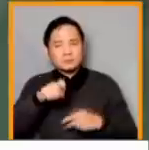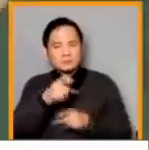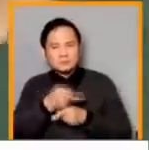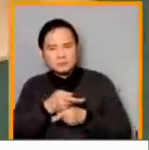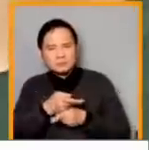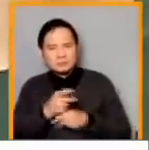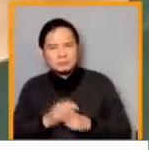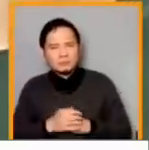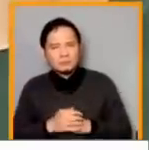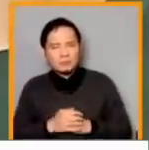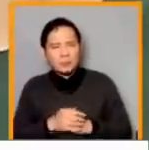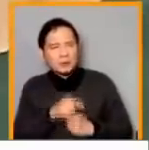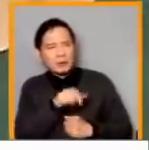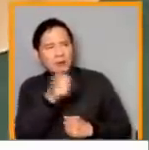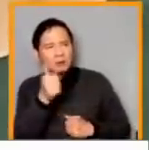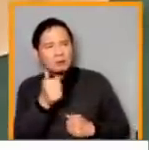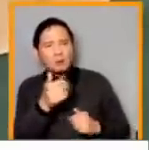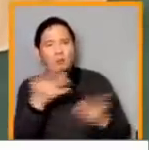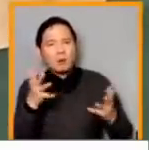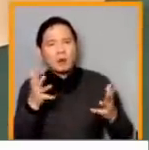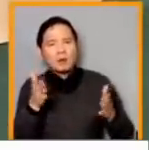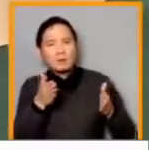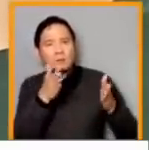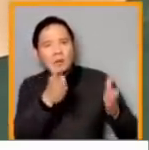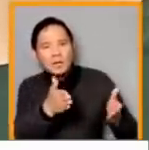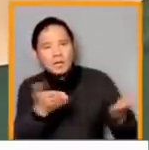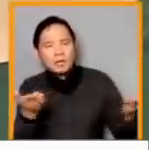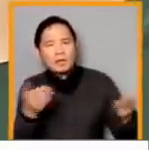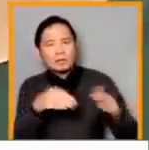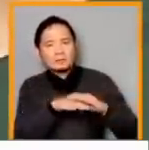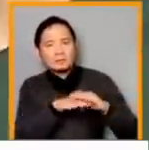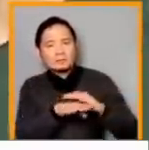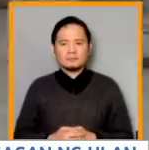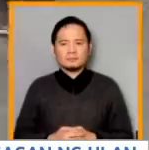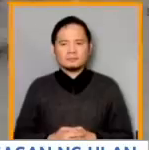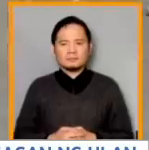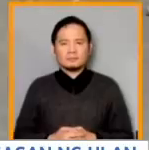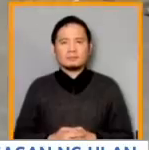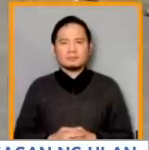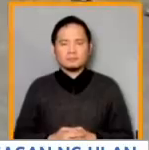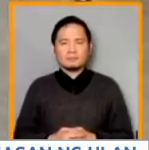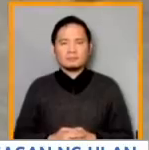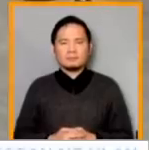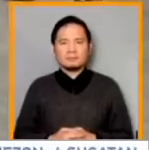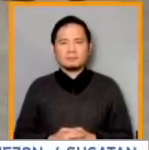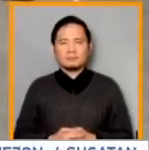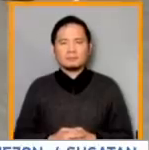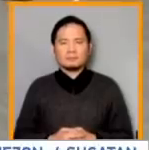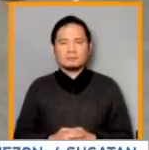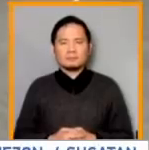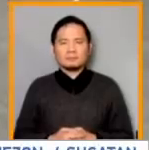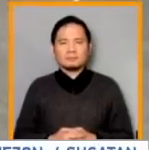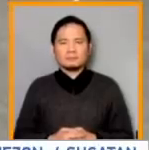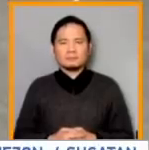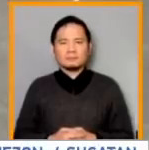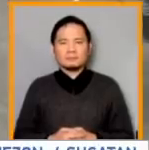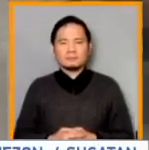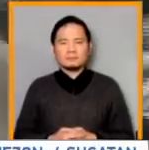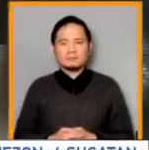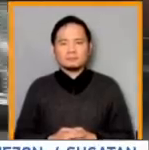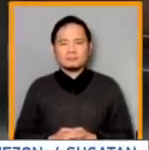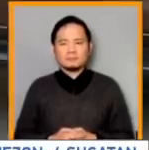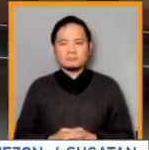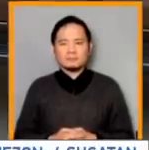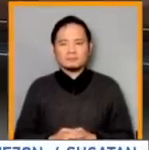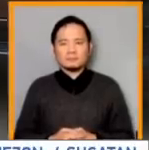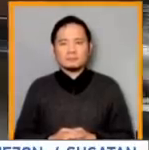wala po sila madaanan. Kaya hinalo po nalang MMDA. Eva, naglabas na yung pamunuan ng simbahan